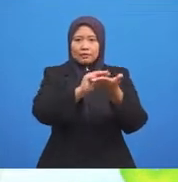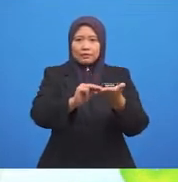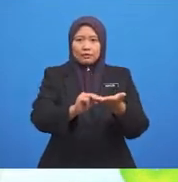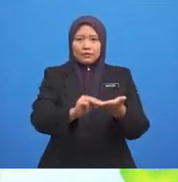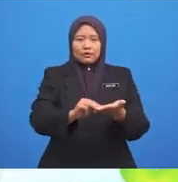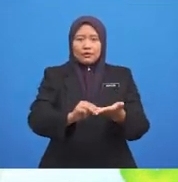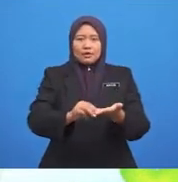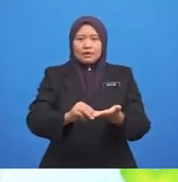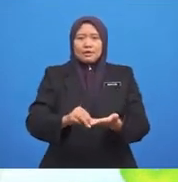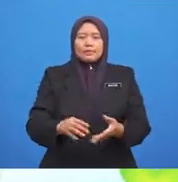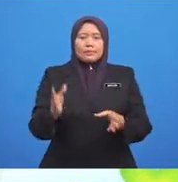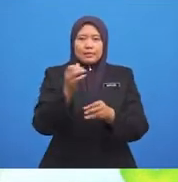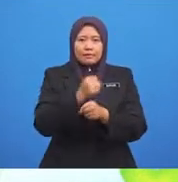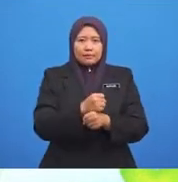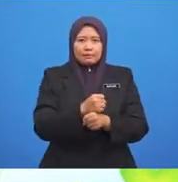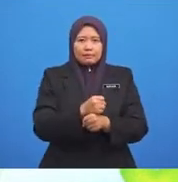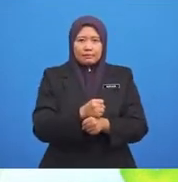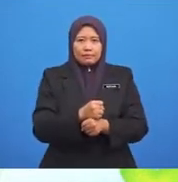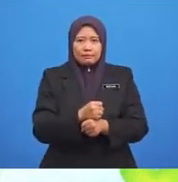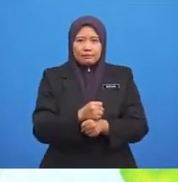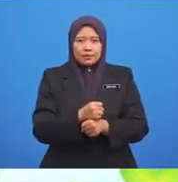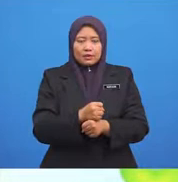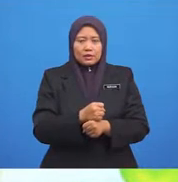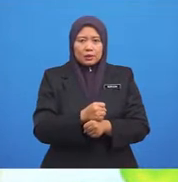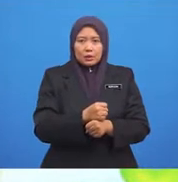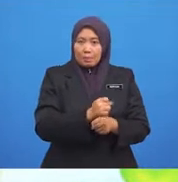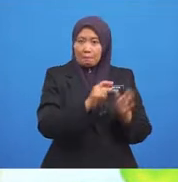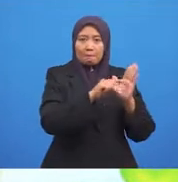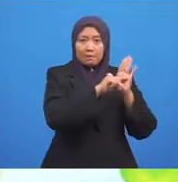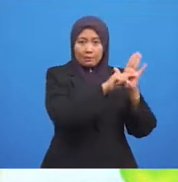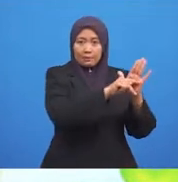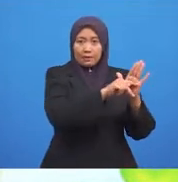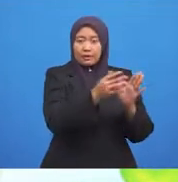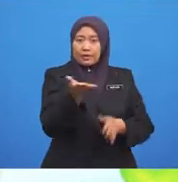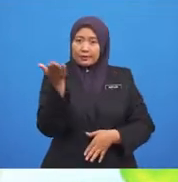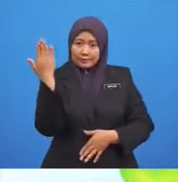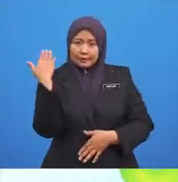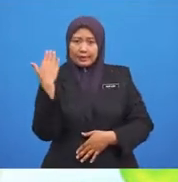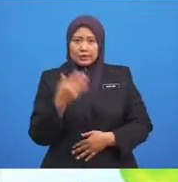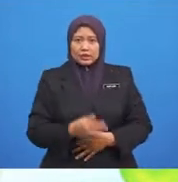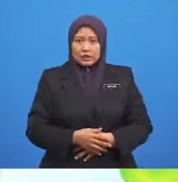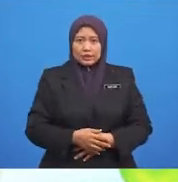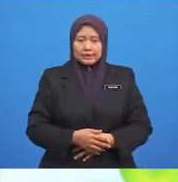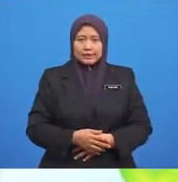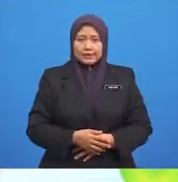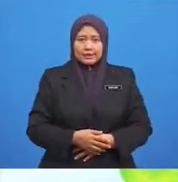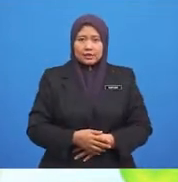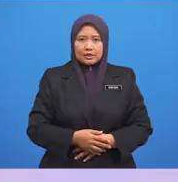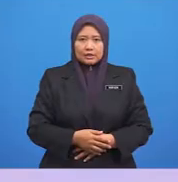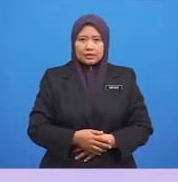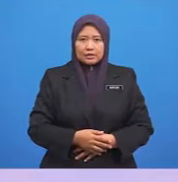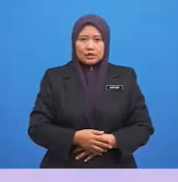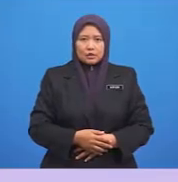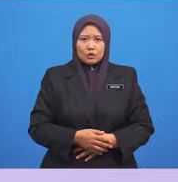dapat kita perolehi daripada paparan yang telah kita saksikan sebentar tadi